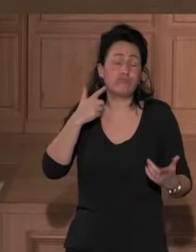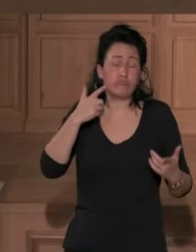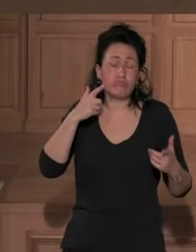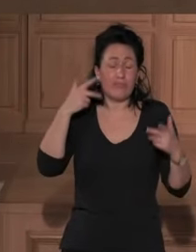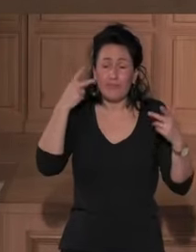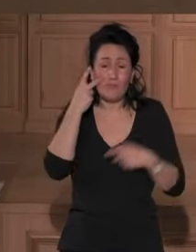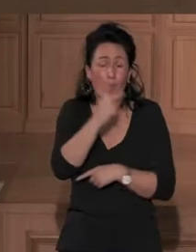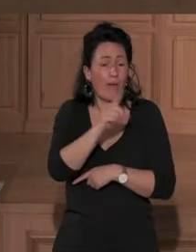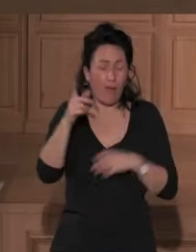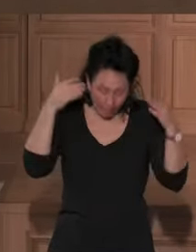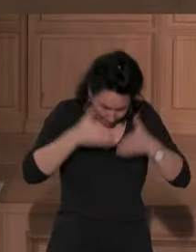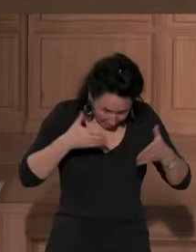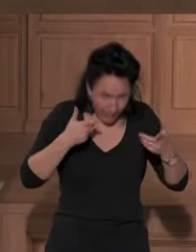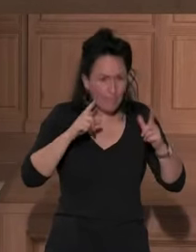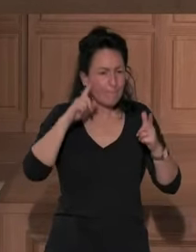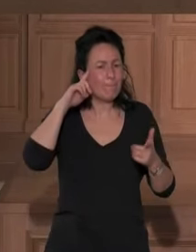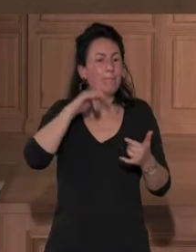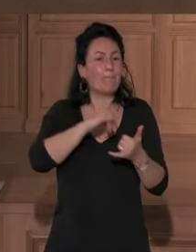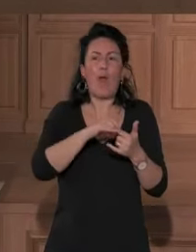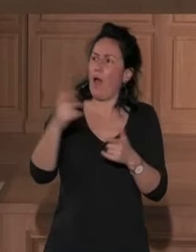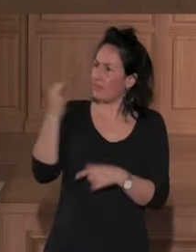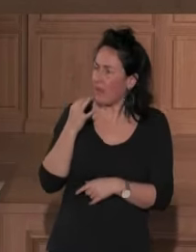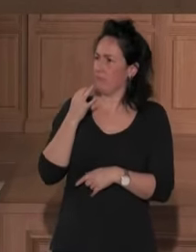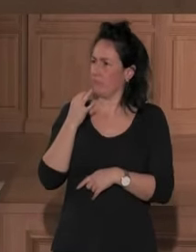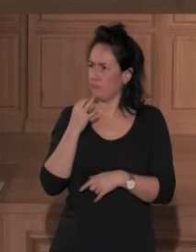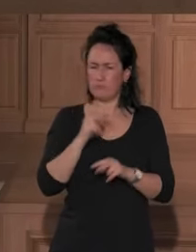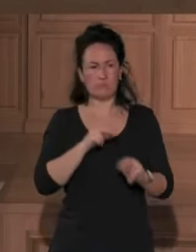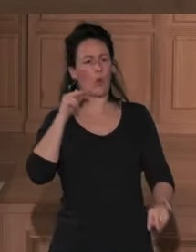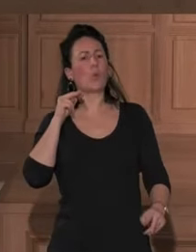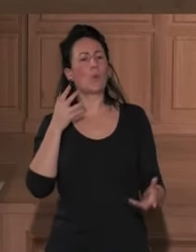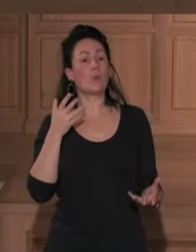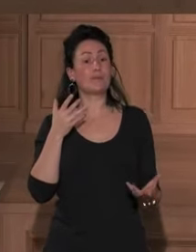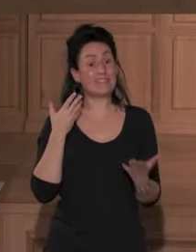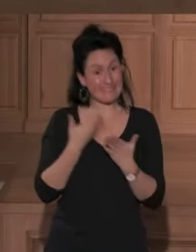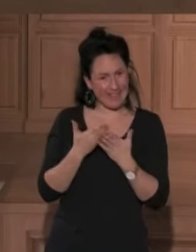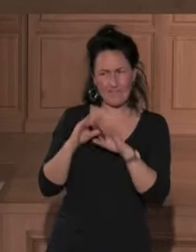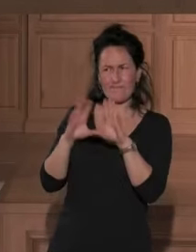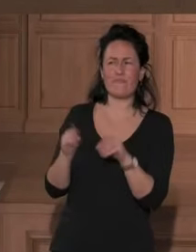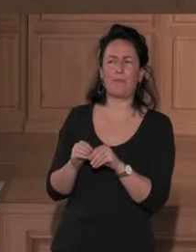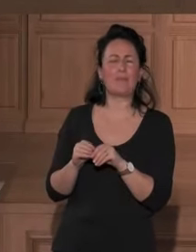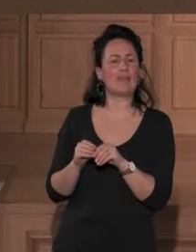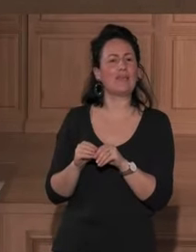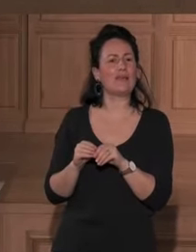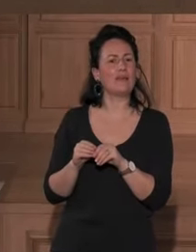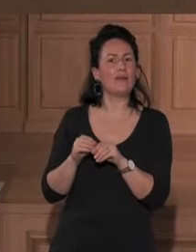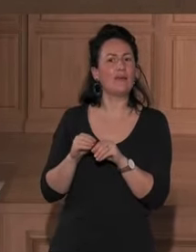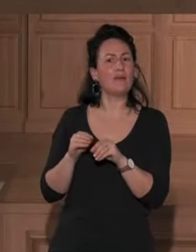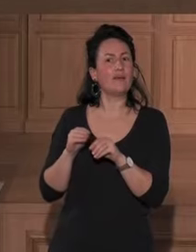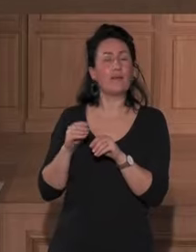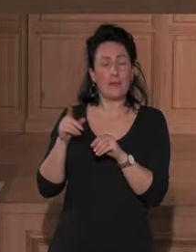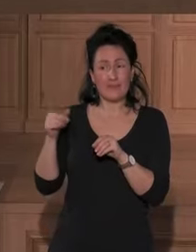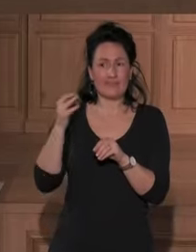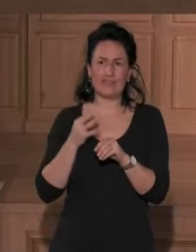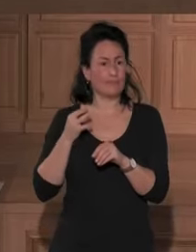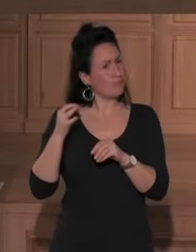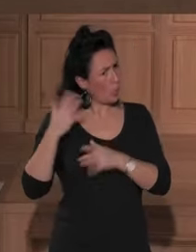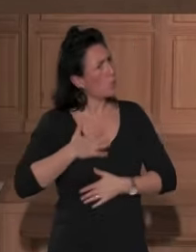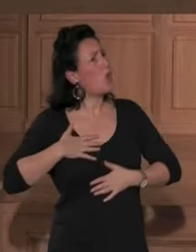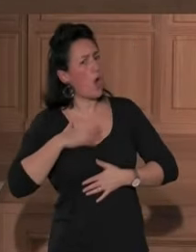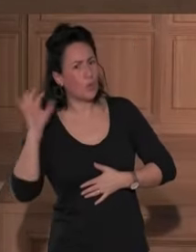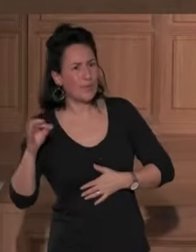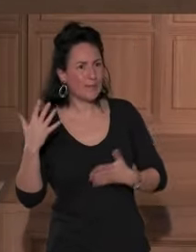très bien, les familles sont très contentes. Et, par contre, vous ne les recevez pas souvent. Ils ont